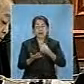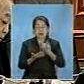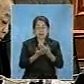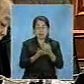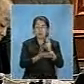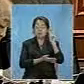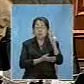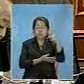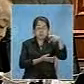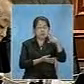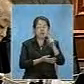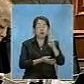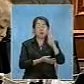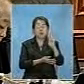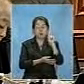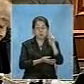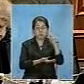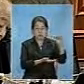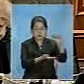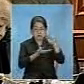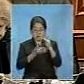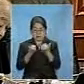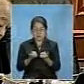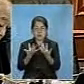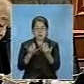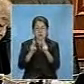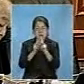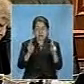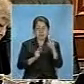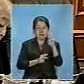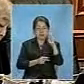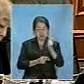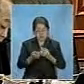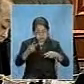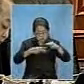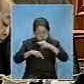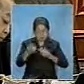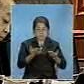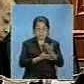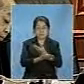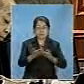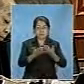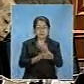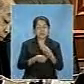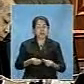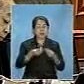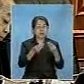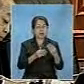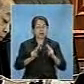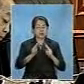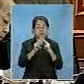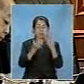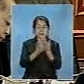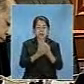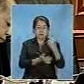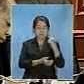กู้ที่กำลังอยู่ในชั้นกรรมาธิการวิสามันเพื่อที่จะให้อำนาจกระทรวงคลังสามารถดำเนินการกู้เงินมาสนับสนุน